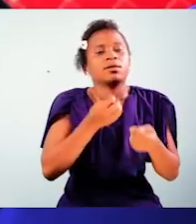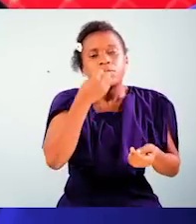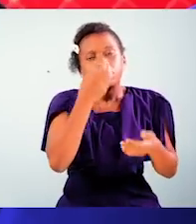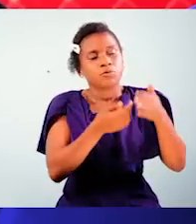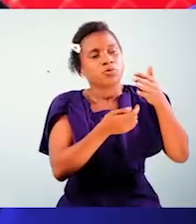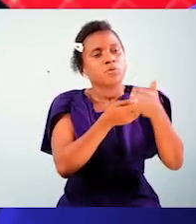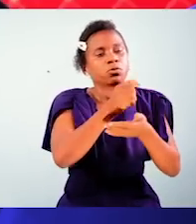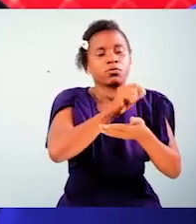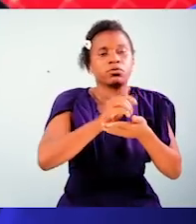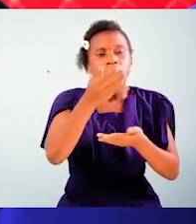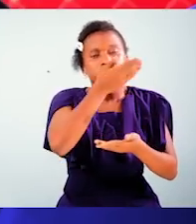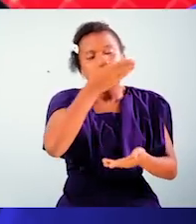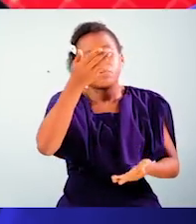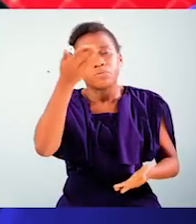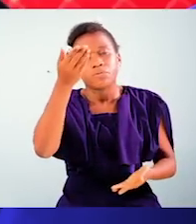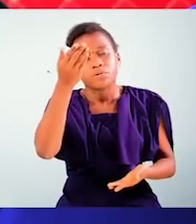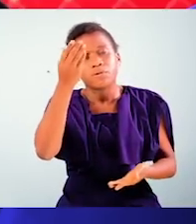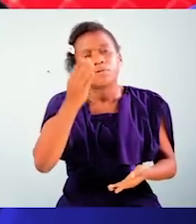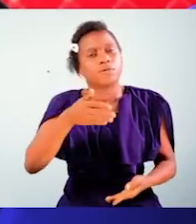wowote ili